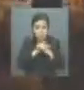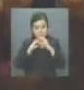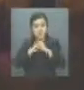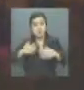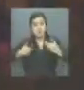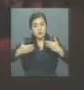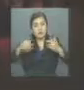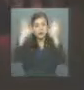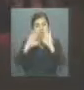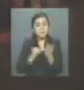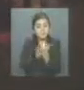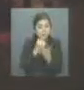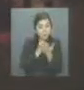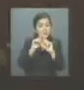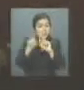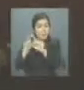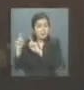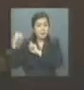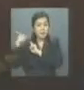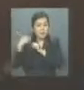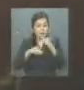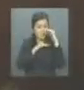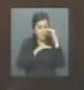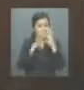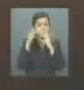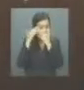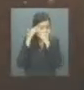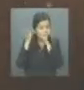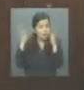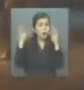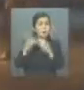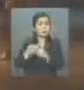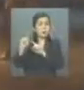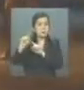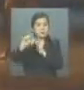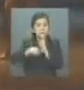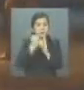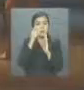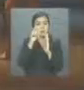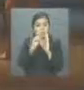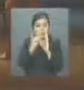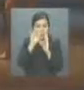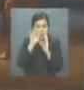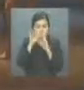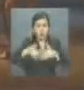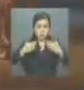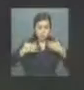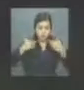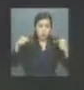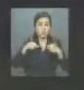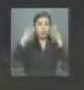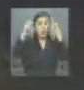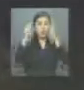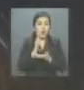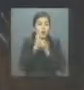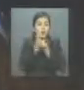ะที่หลากหลายไม่จำกัดขอบเขตตลอดทั้ง48ชั่วโมงสวนสนุกแห่งจินตนาการตอนงานบุญอยุธยาจั